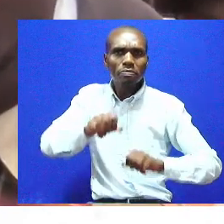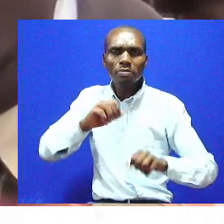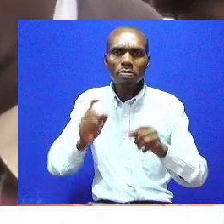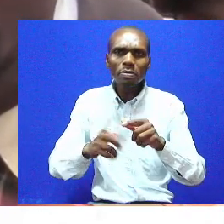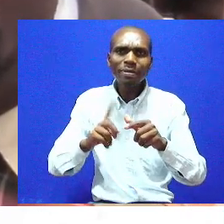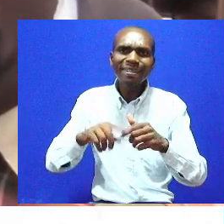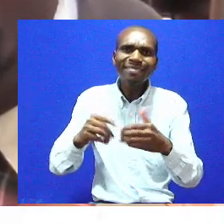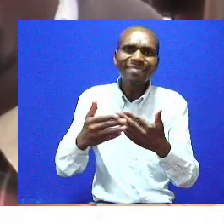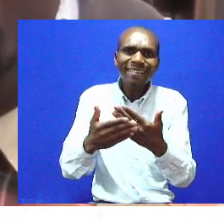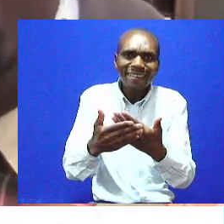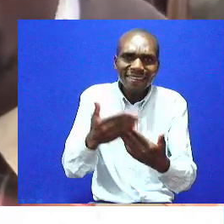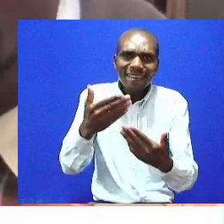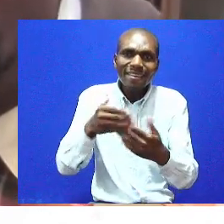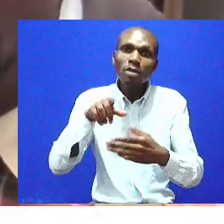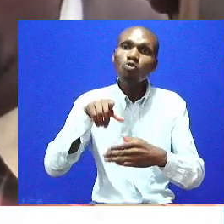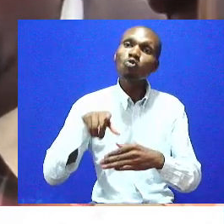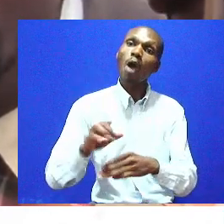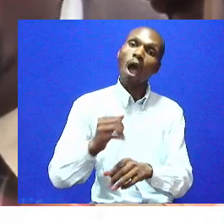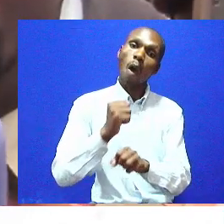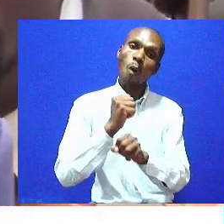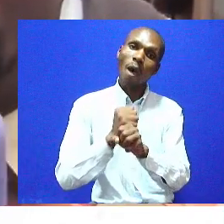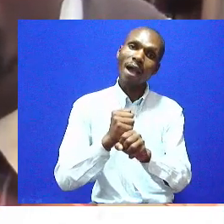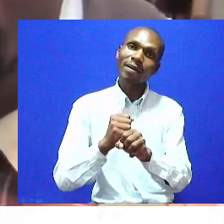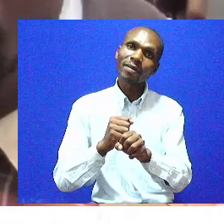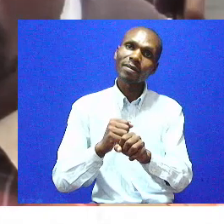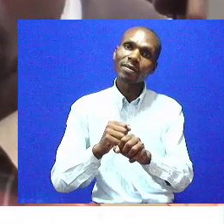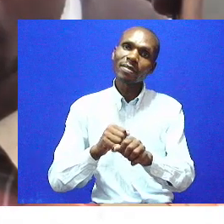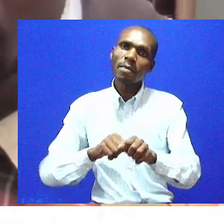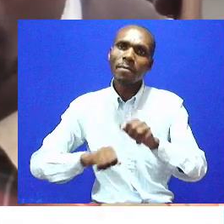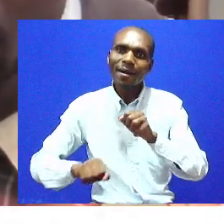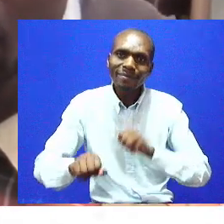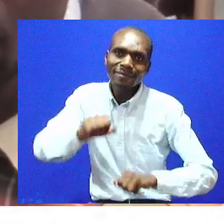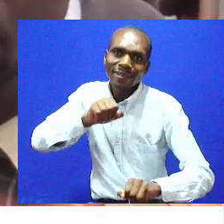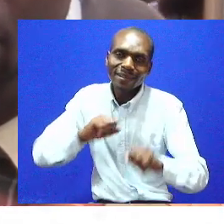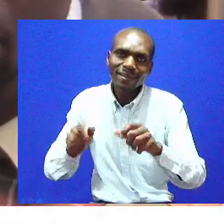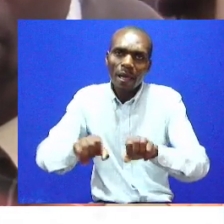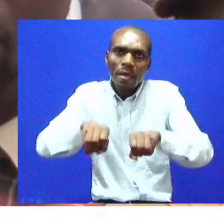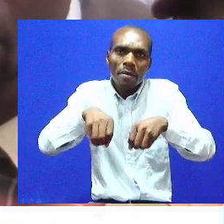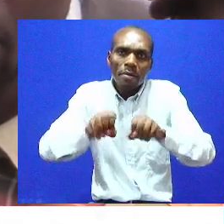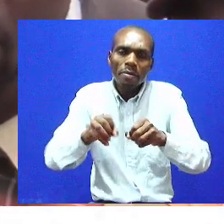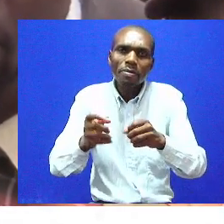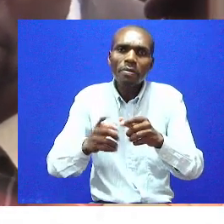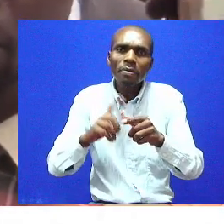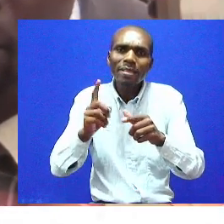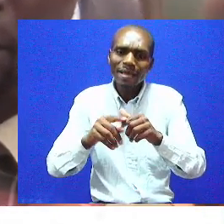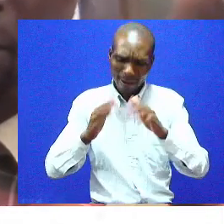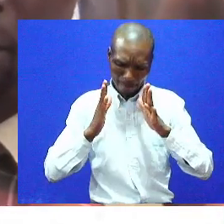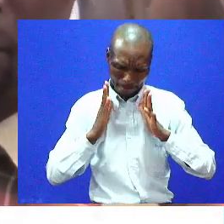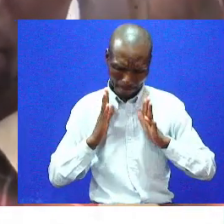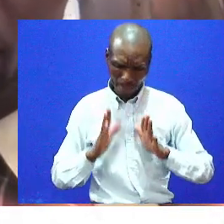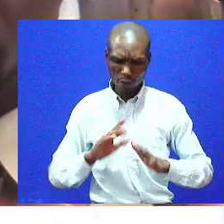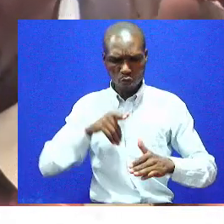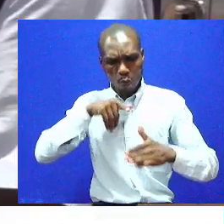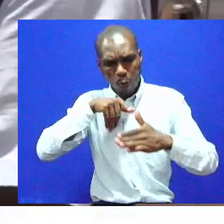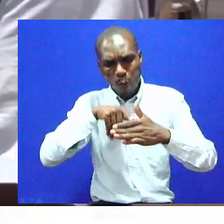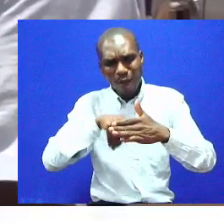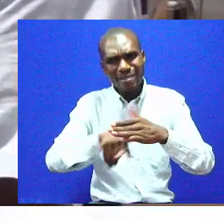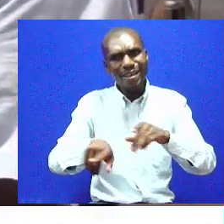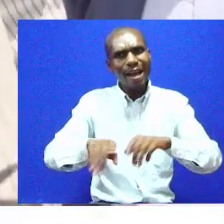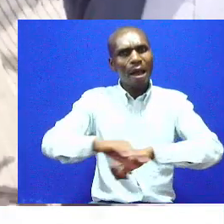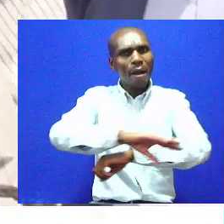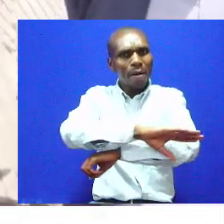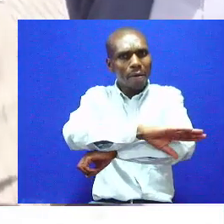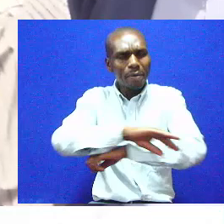kazi yako kwa baisikeli, kwa bikibiki. Sababu, kuna watu wanaingia kama cartels.